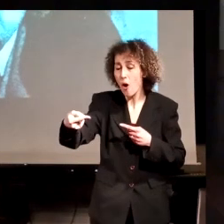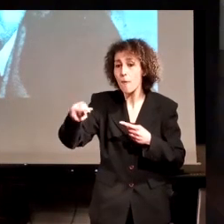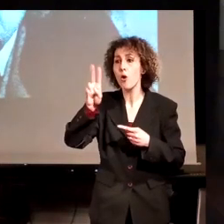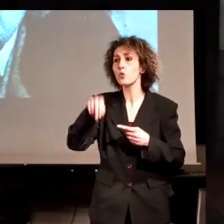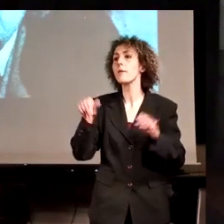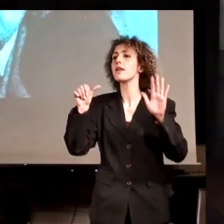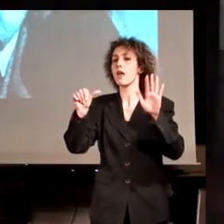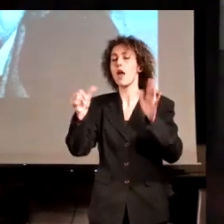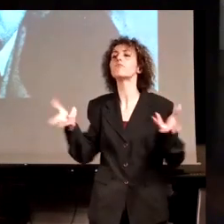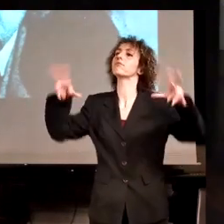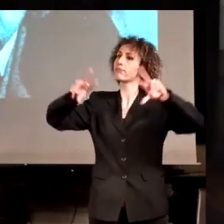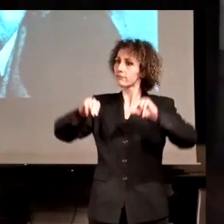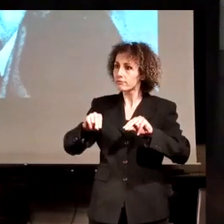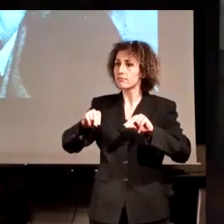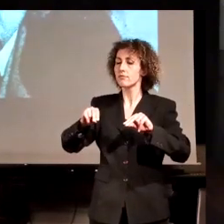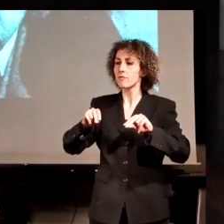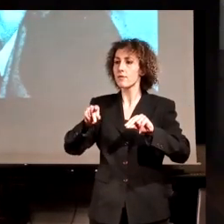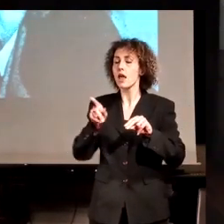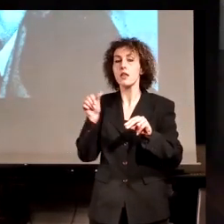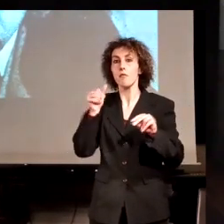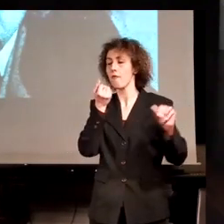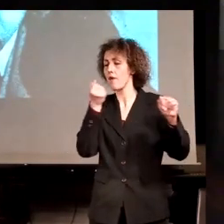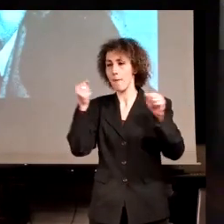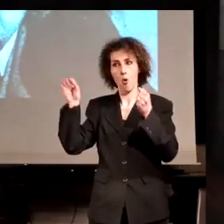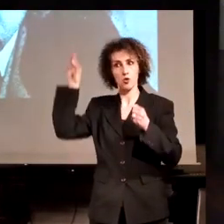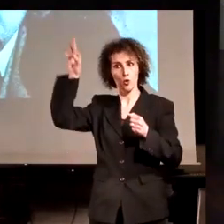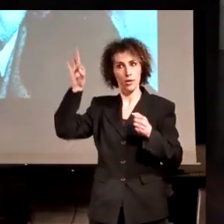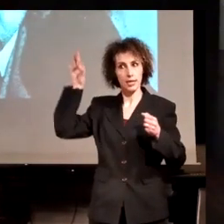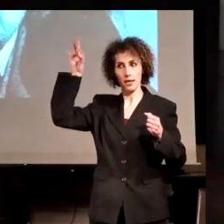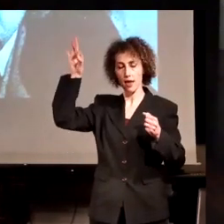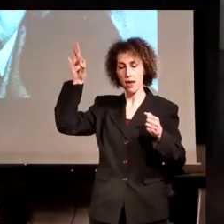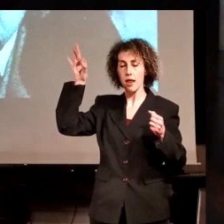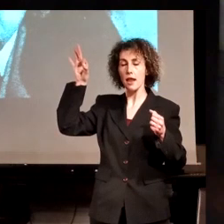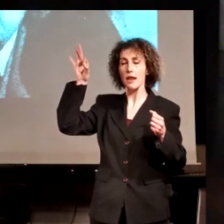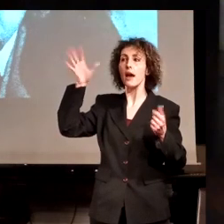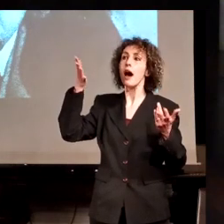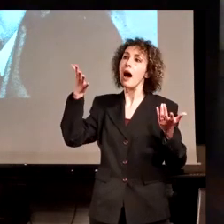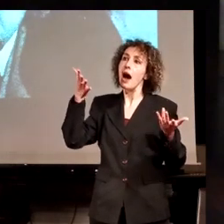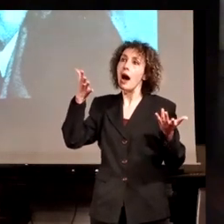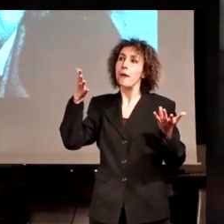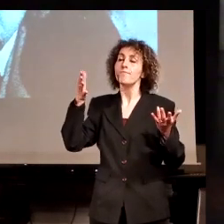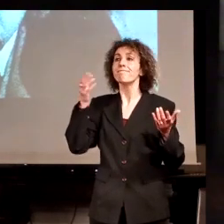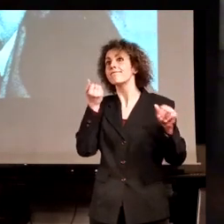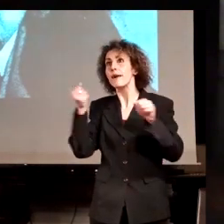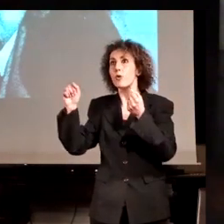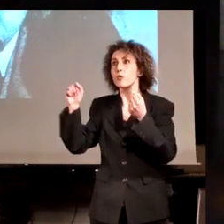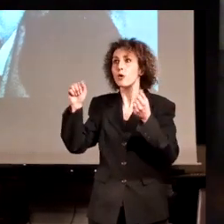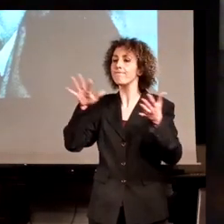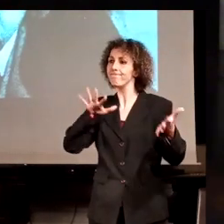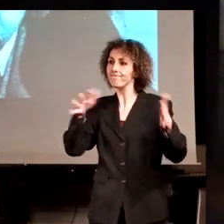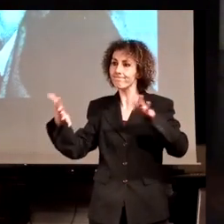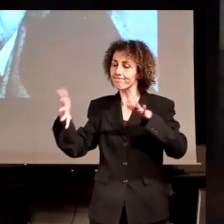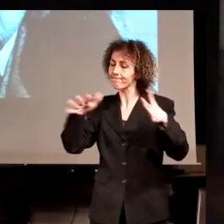oggi la sua fame il terra è molto altalenante perché considerato invece uno scrittore